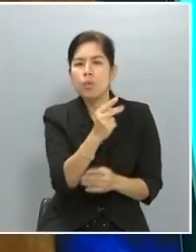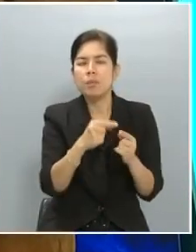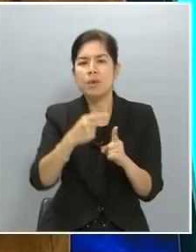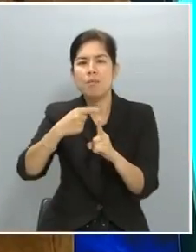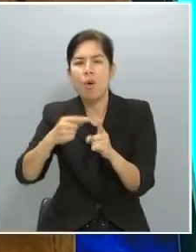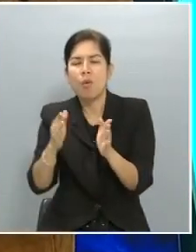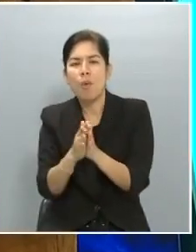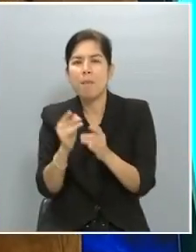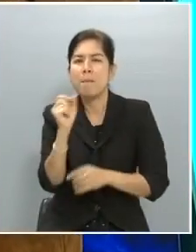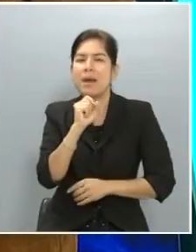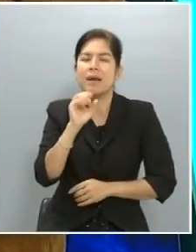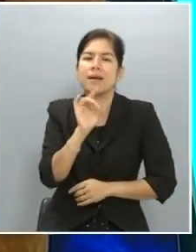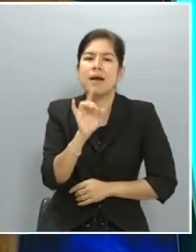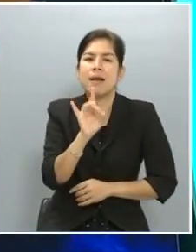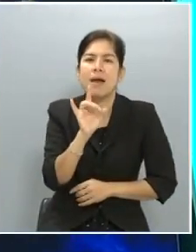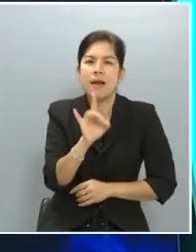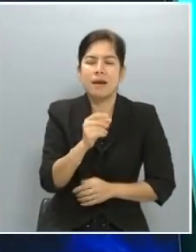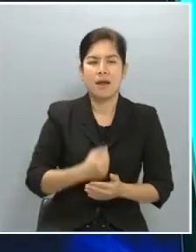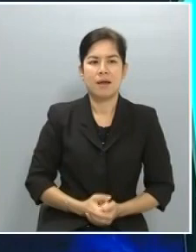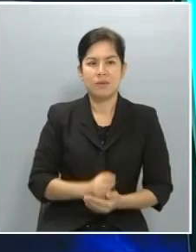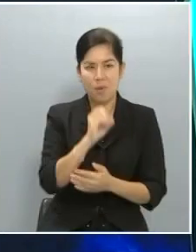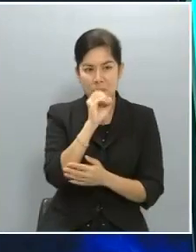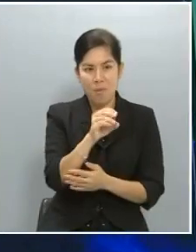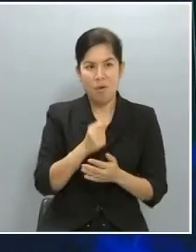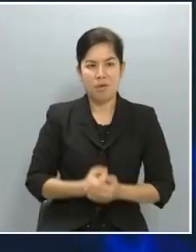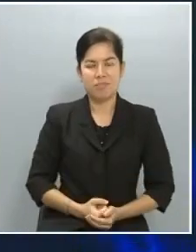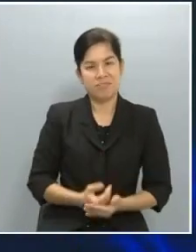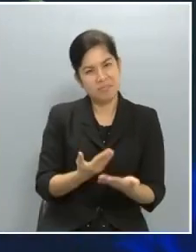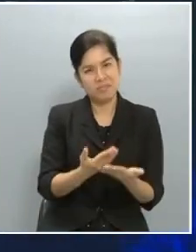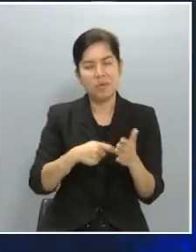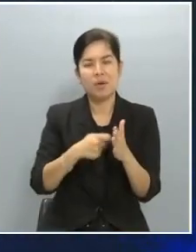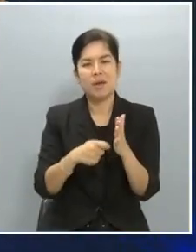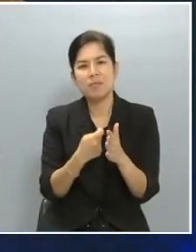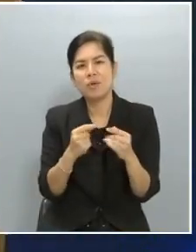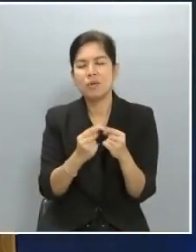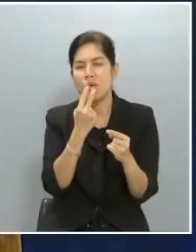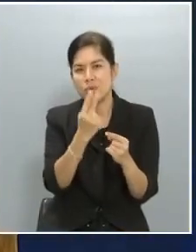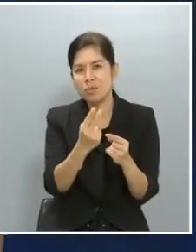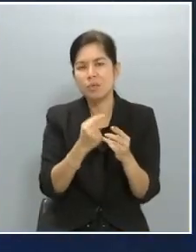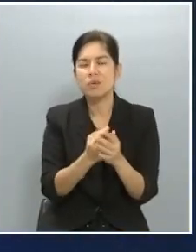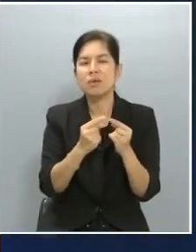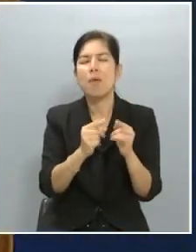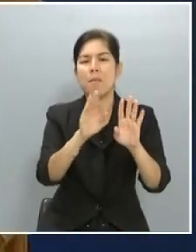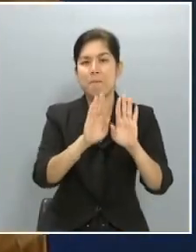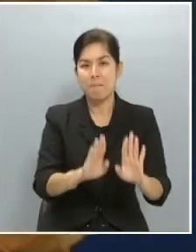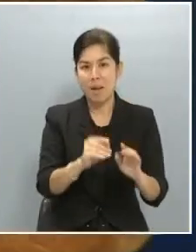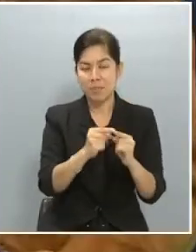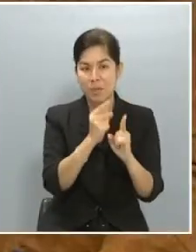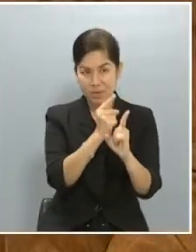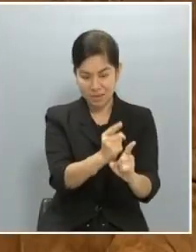แซวครับว่าพวกฝรั่งเศสเด็กผีฉีดน้ำหอมมักจะบ้ากังฟูเพราะอะไรไปดูมิวสิกวิดีโอซึ่งตัดต่อให้ต